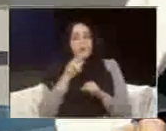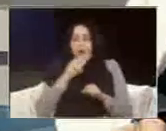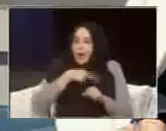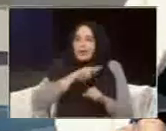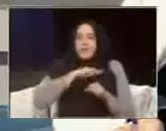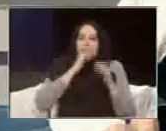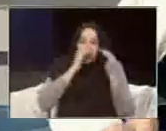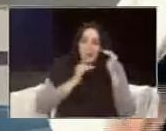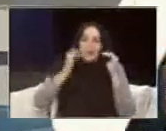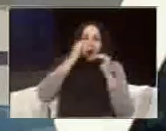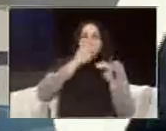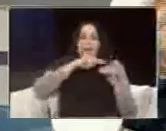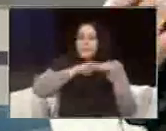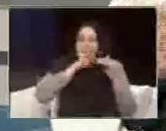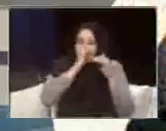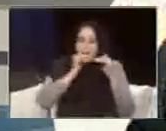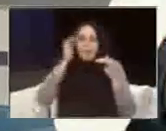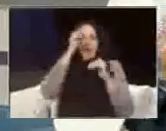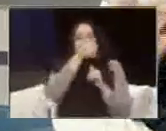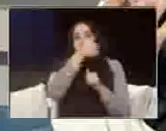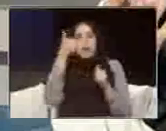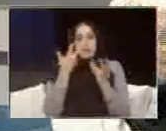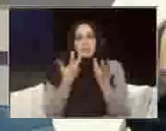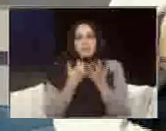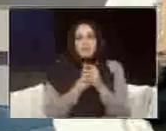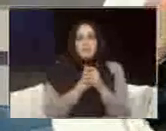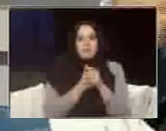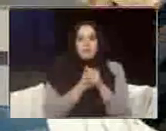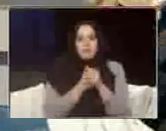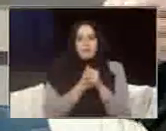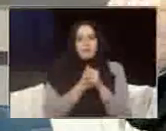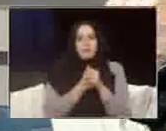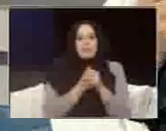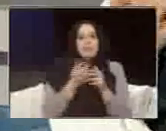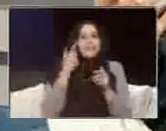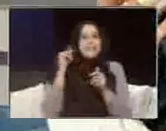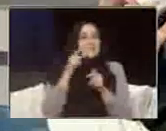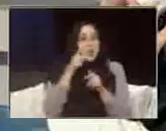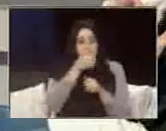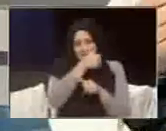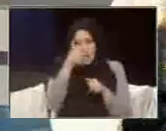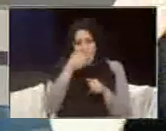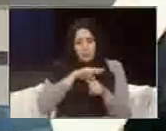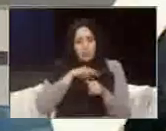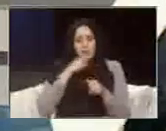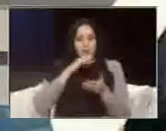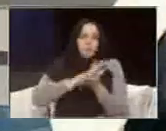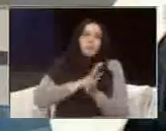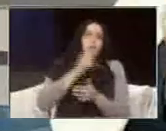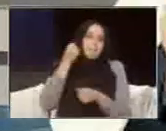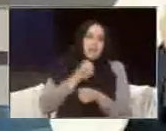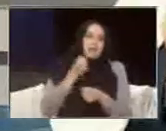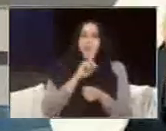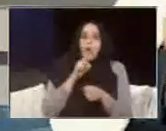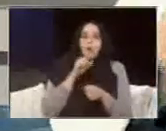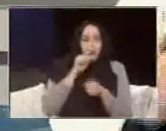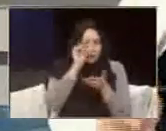في الله. نعم، معناتها ما كاين صعب، لو كان سلطة مطلقة معنى استبداد، معنى نعم، طغيان. ارفعي